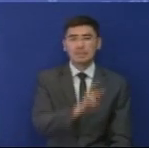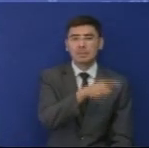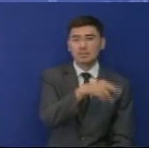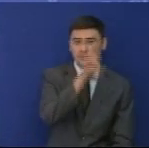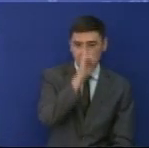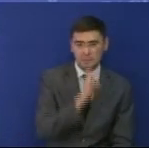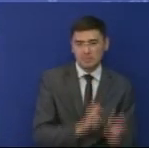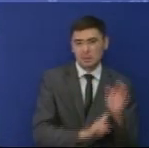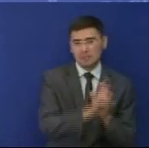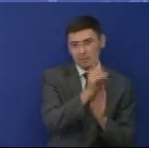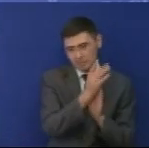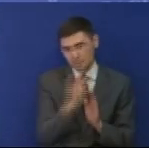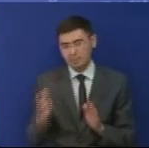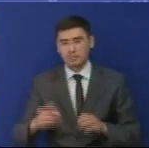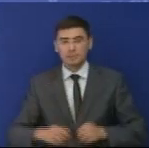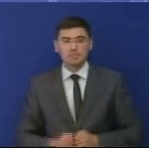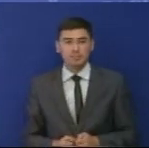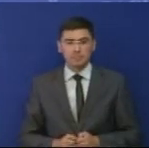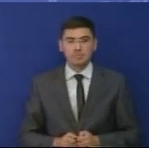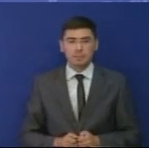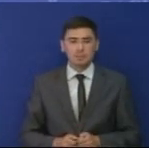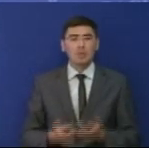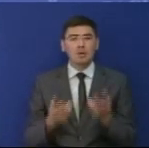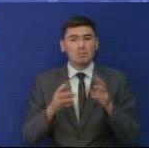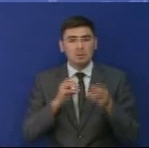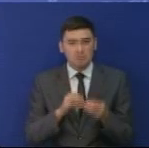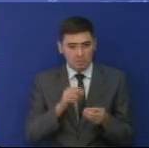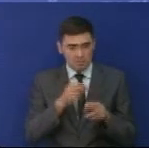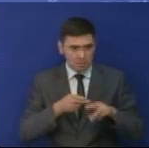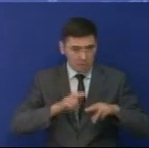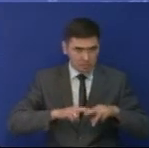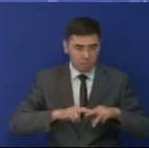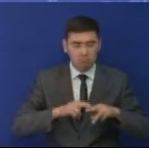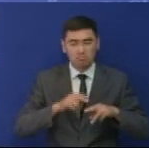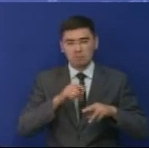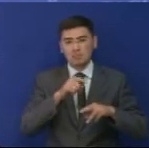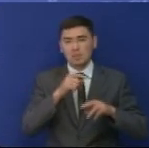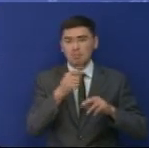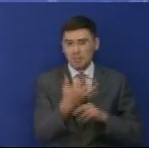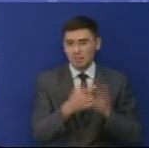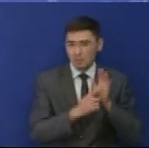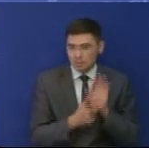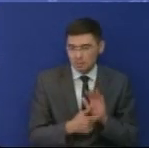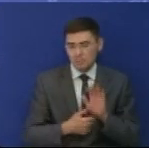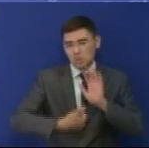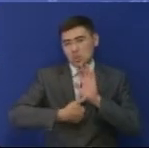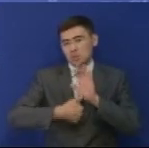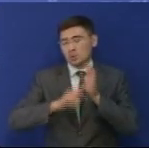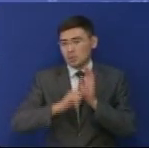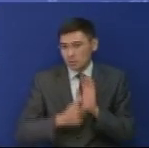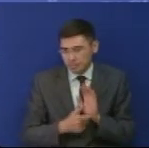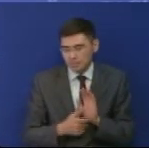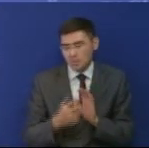нас классы «ЖАС-Сарбас», и в данный момент у нас уже существует 3 класса. Это 5-й класс, 6-й